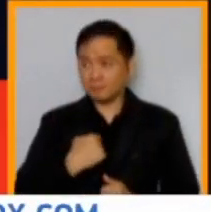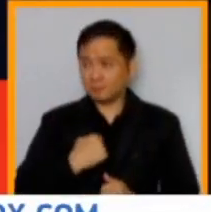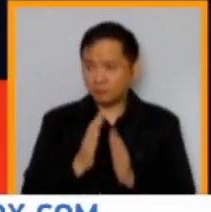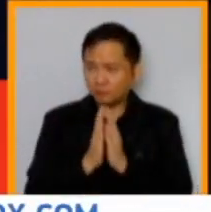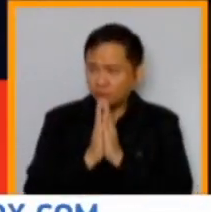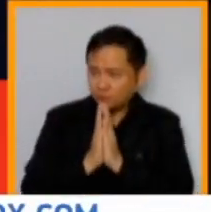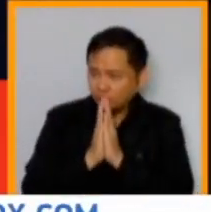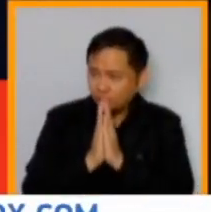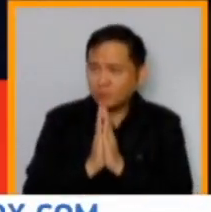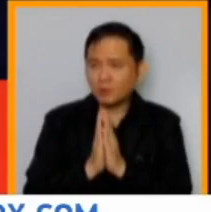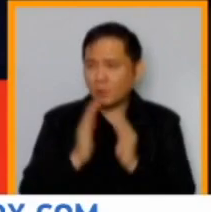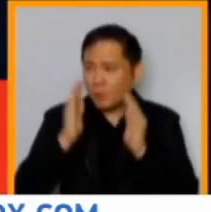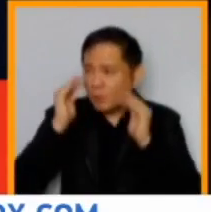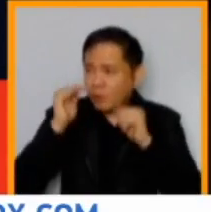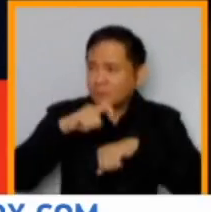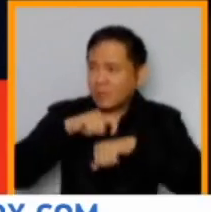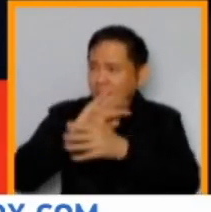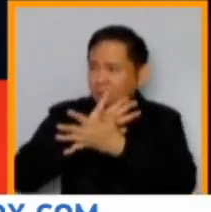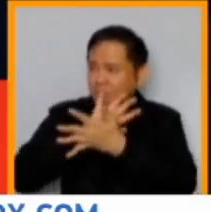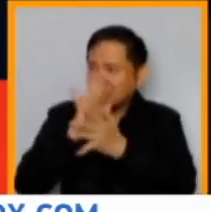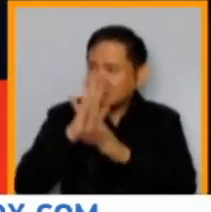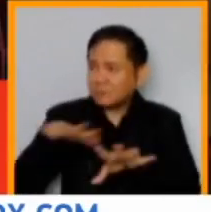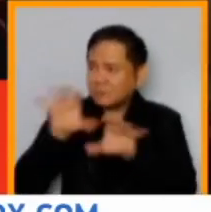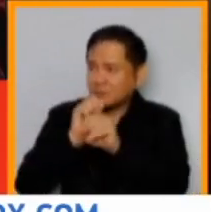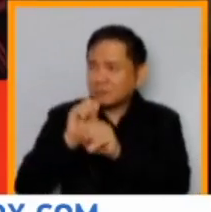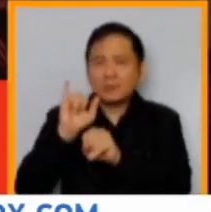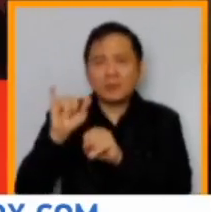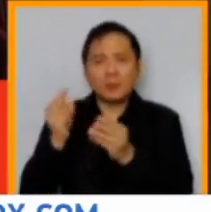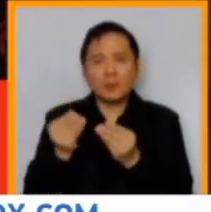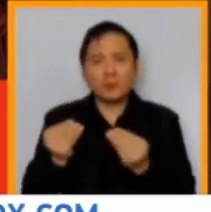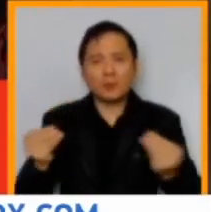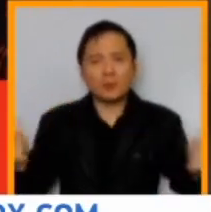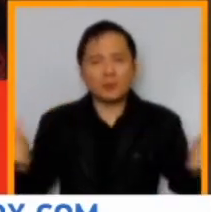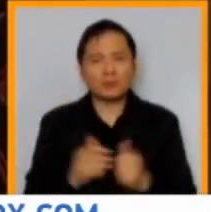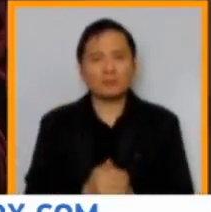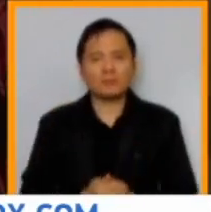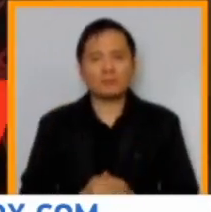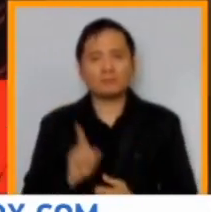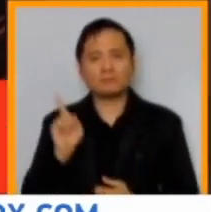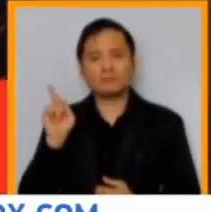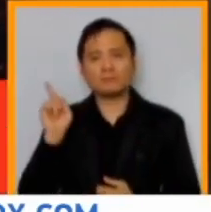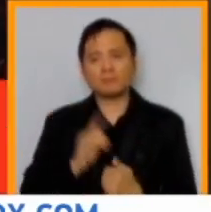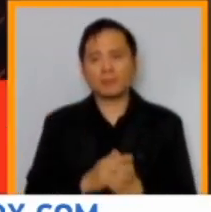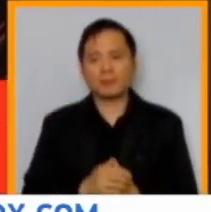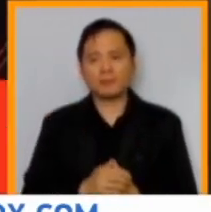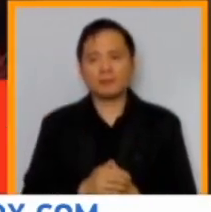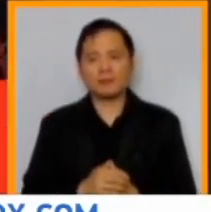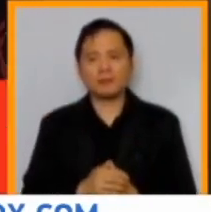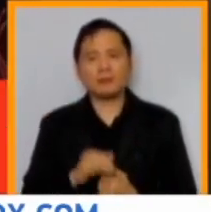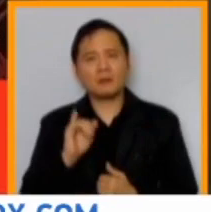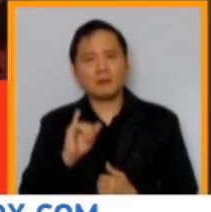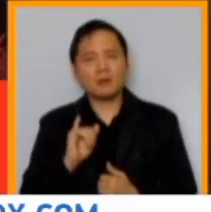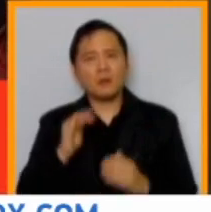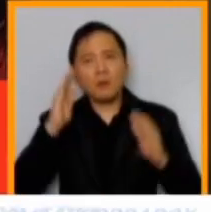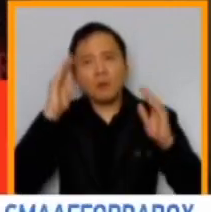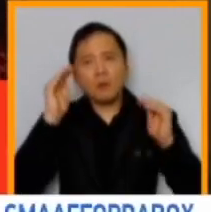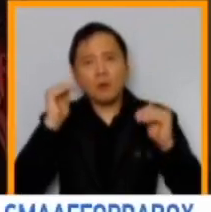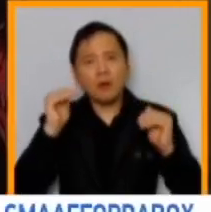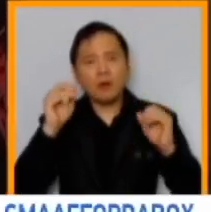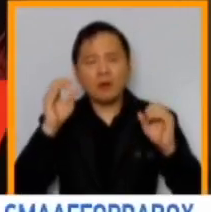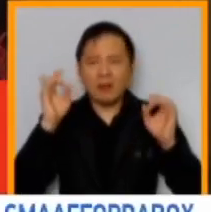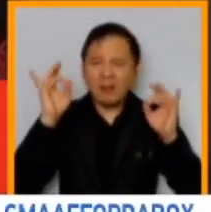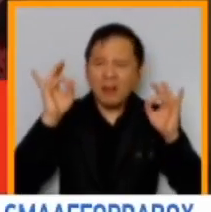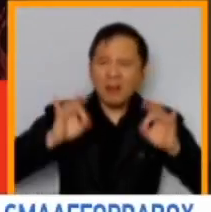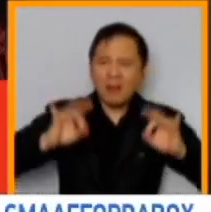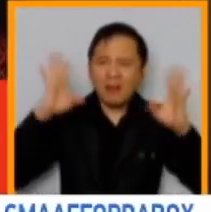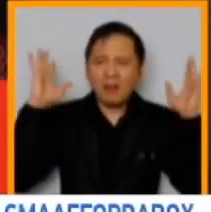pandemic na to ay siya lang naman makakagamot dyan. Wala na pong iba. Sana nga makasurvive kami sa crisis ngayon. Tsaka